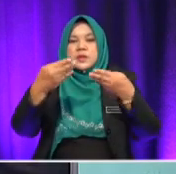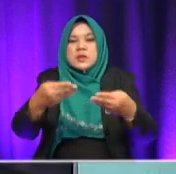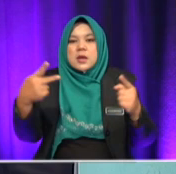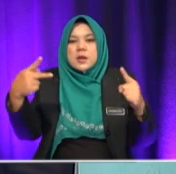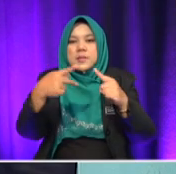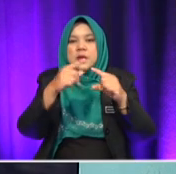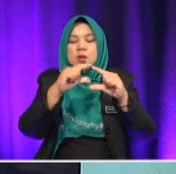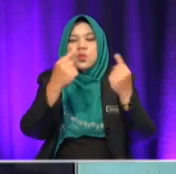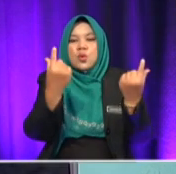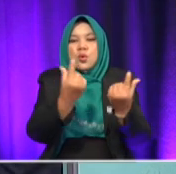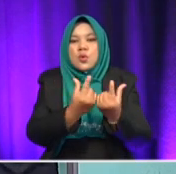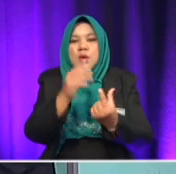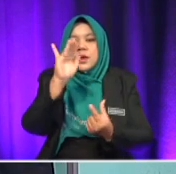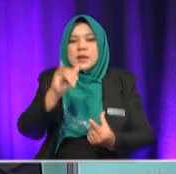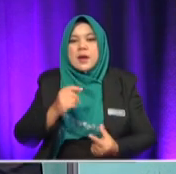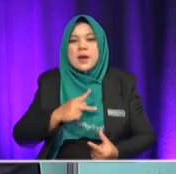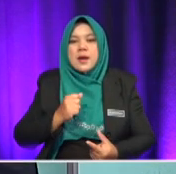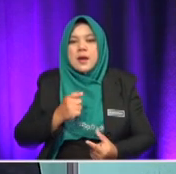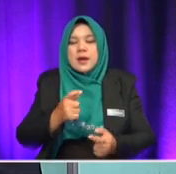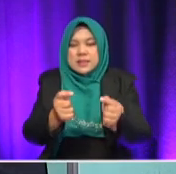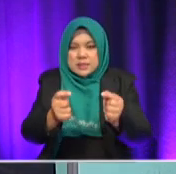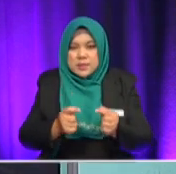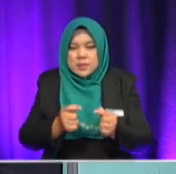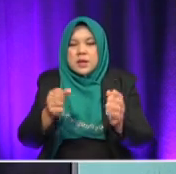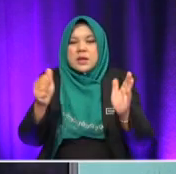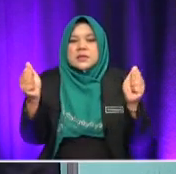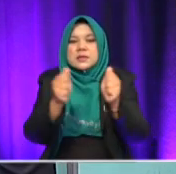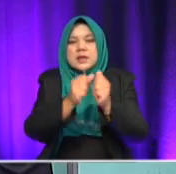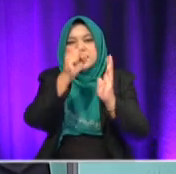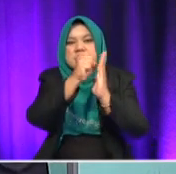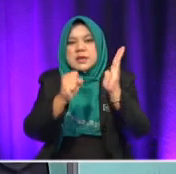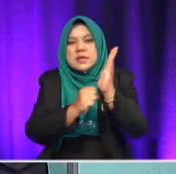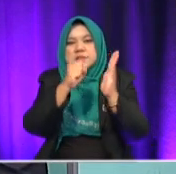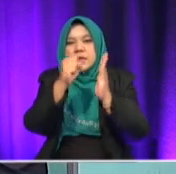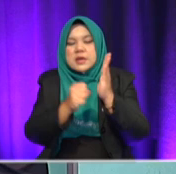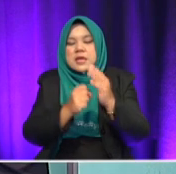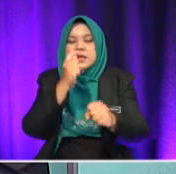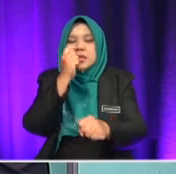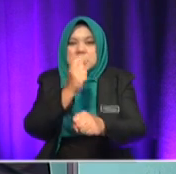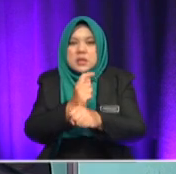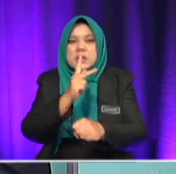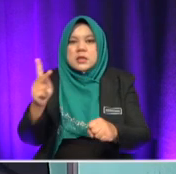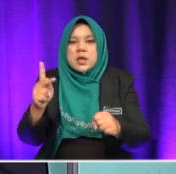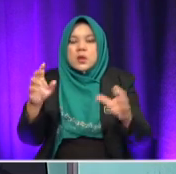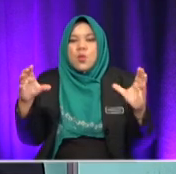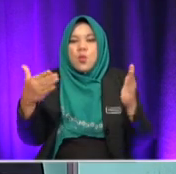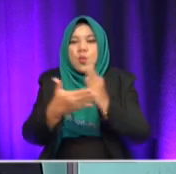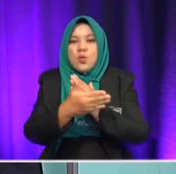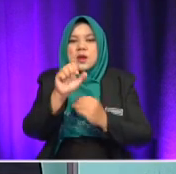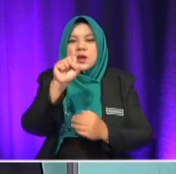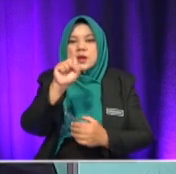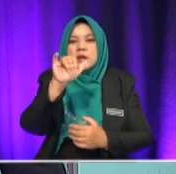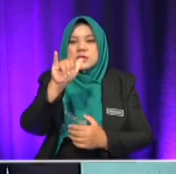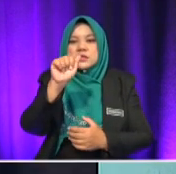golongan yang berhak menerimanya dengan syarat-syarat yang telah ditetapkan oleh syara itu ya Ada tiga